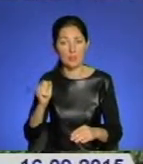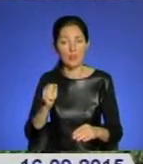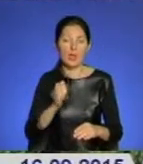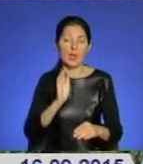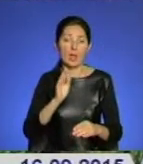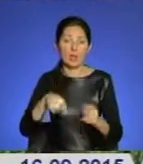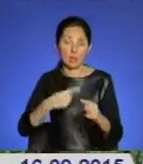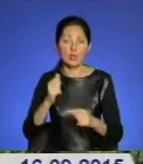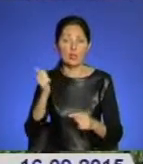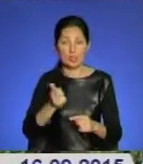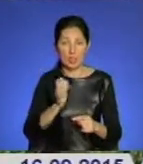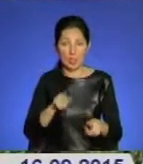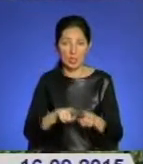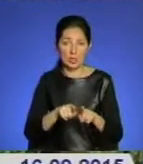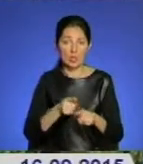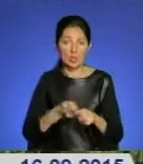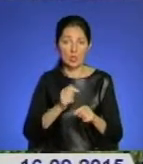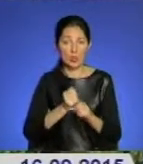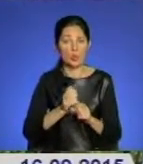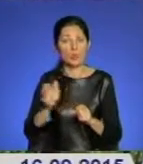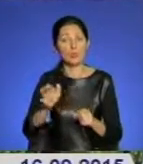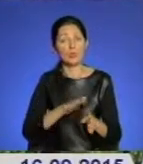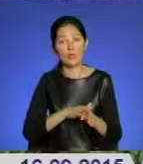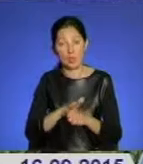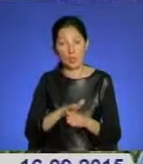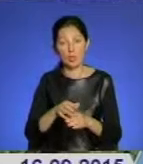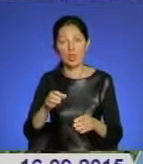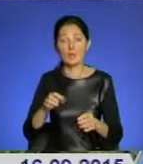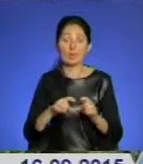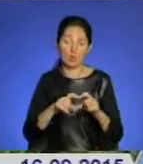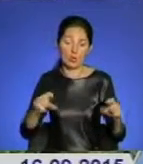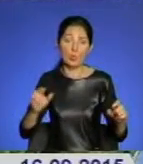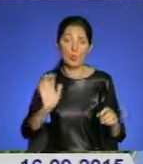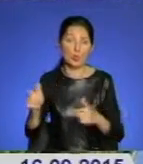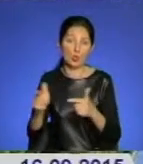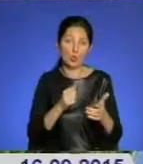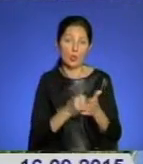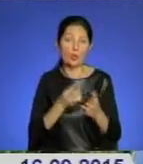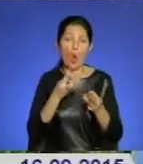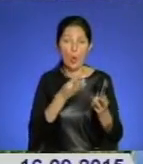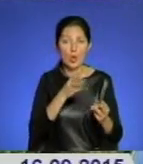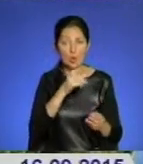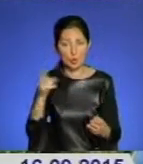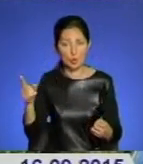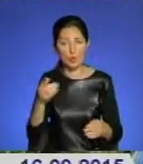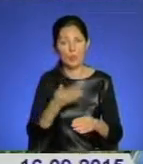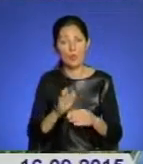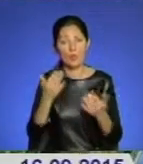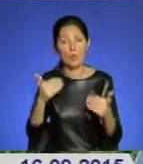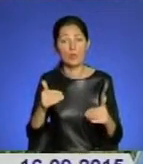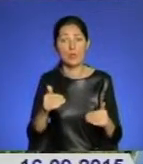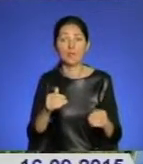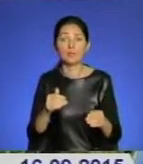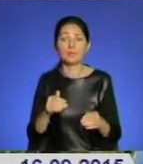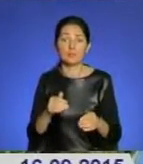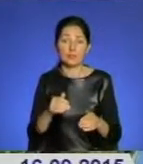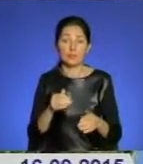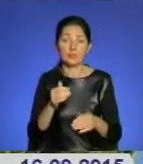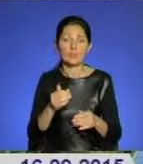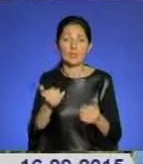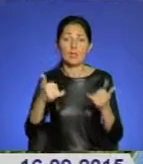будуть виконані і мережі будуть готові до опалювального сезону. Частково вже заповнені деякі будинки